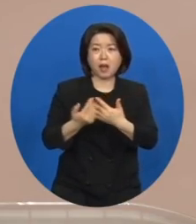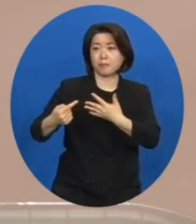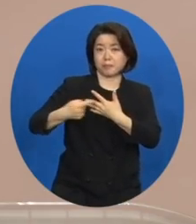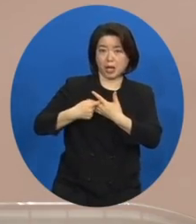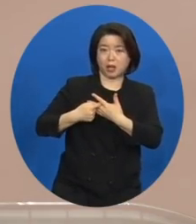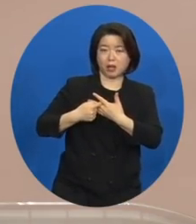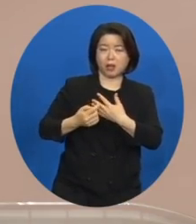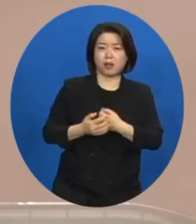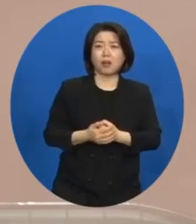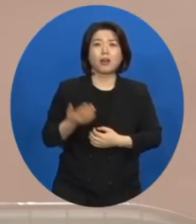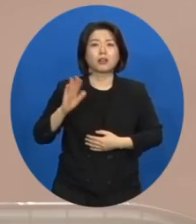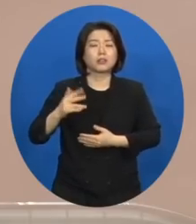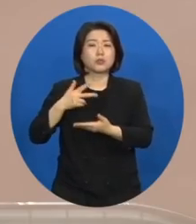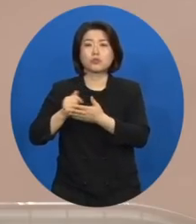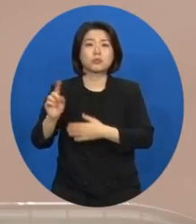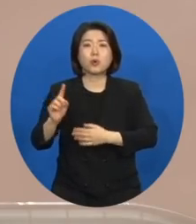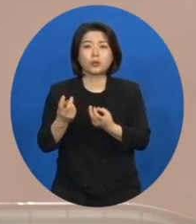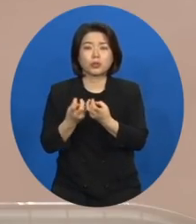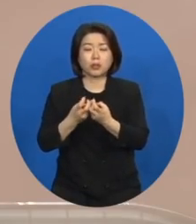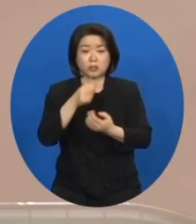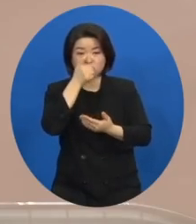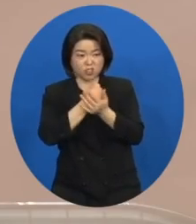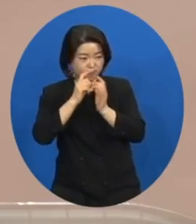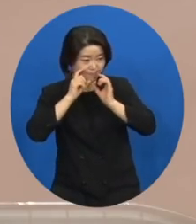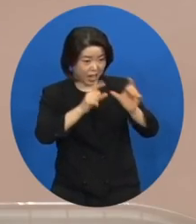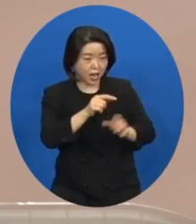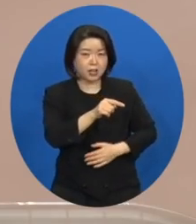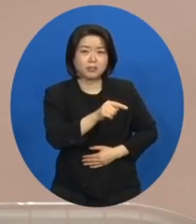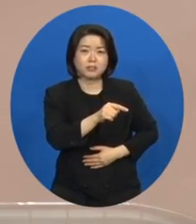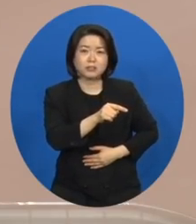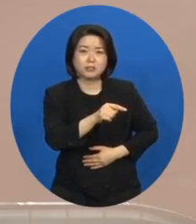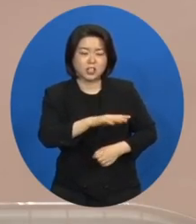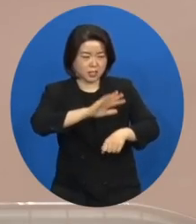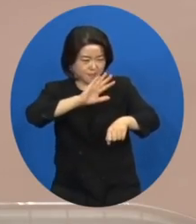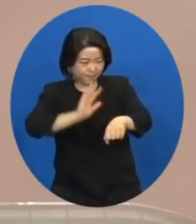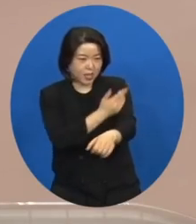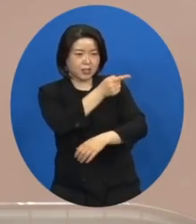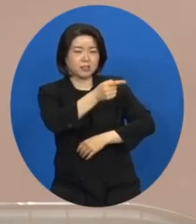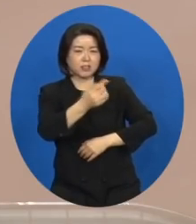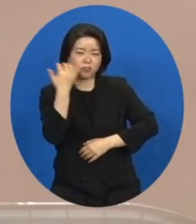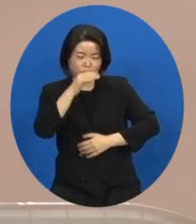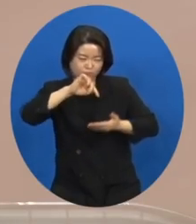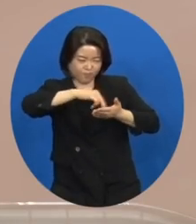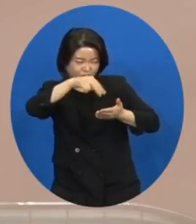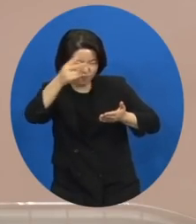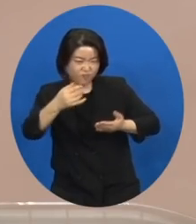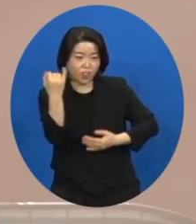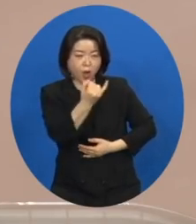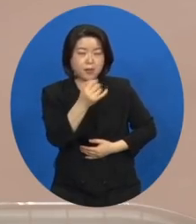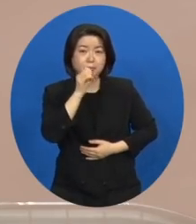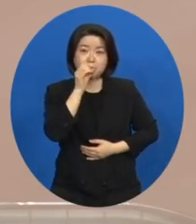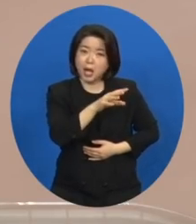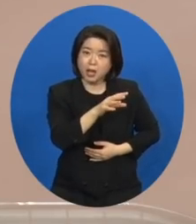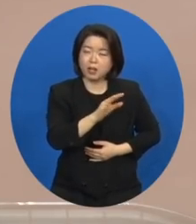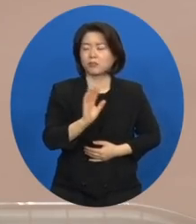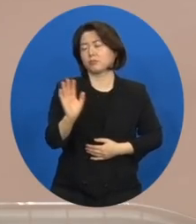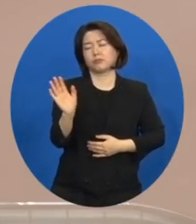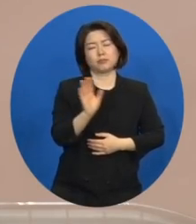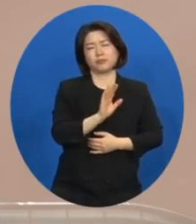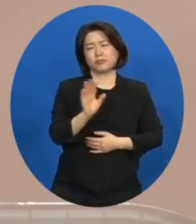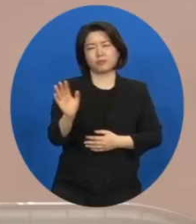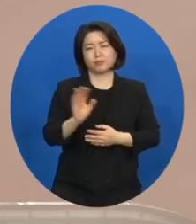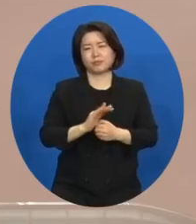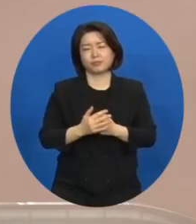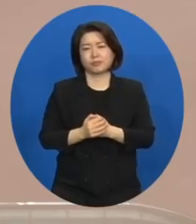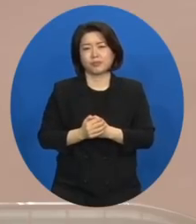근데 주님이 어떻게 하십니까 정죄 하십니까 이 방탕한 역이나 그렇게 했습니까 전혀 그렇지 않았어요 그